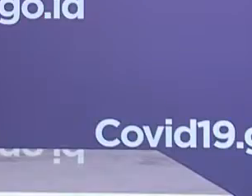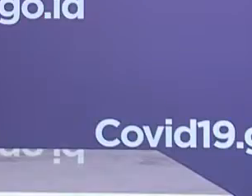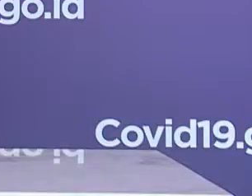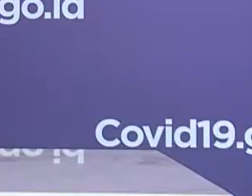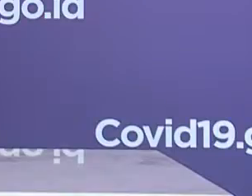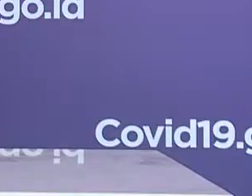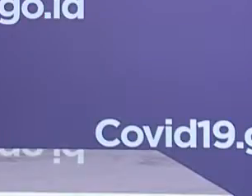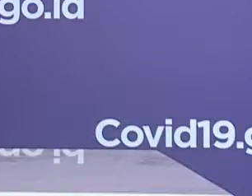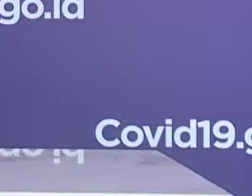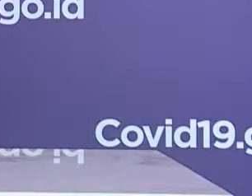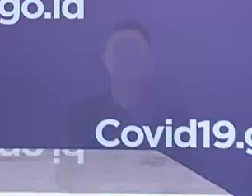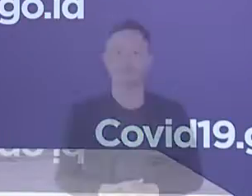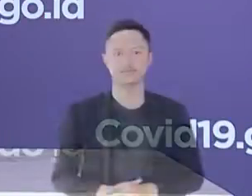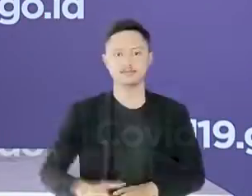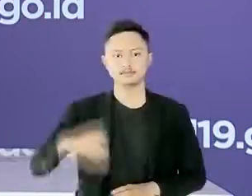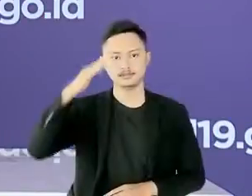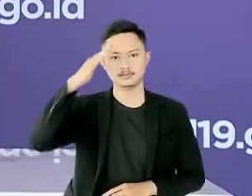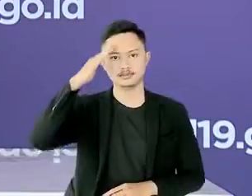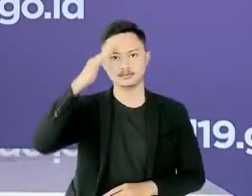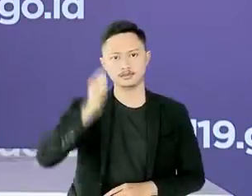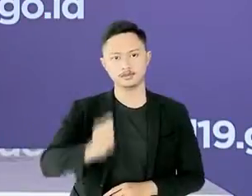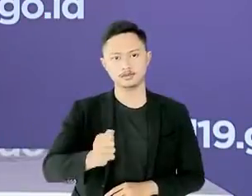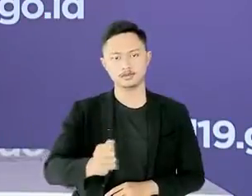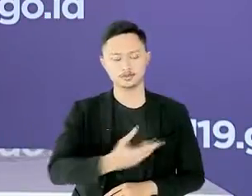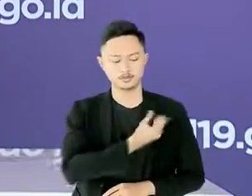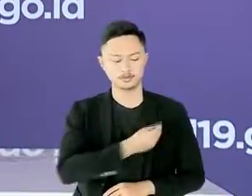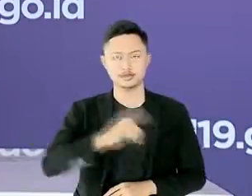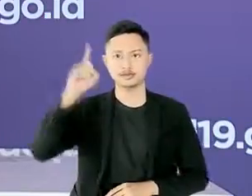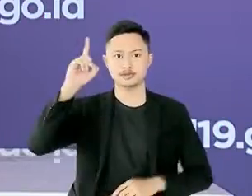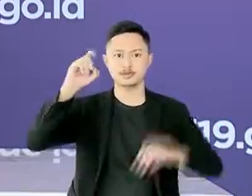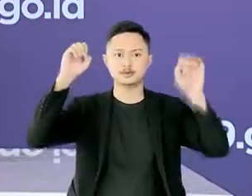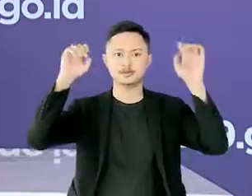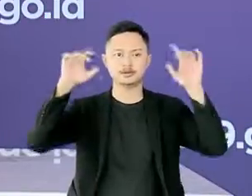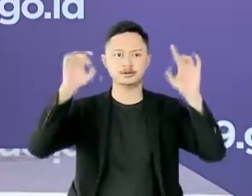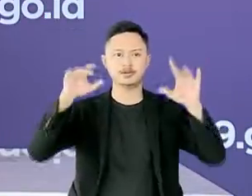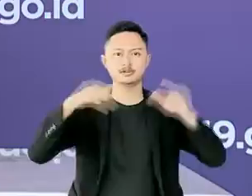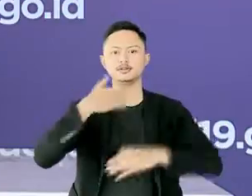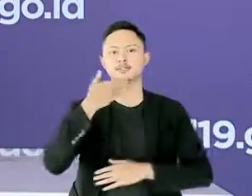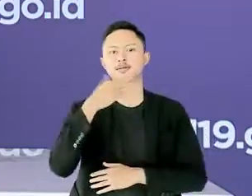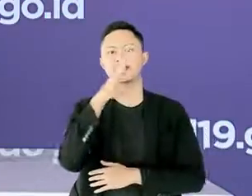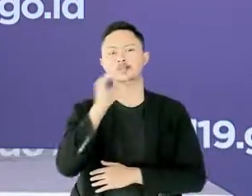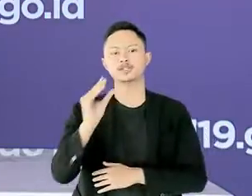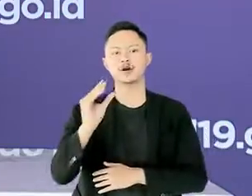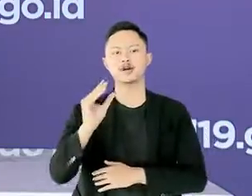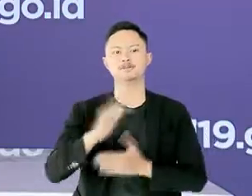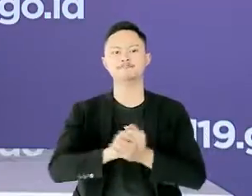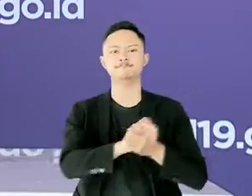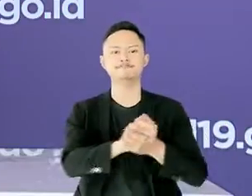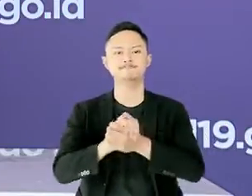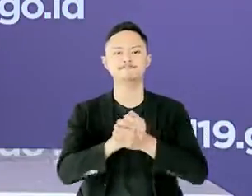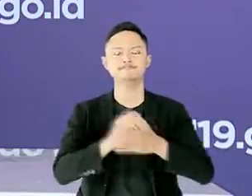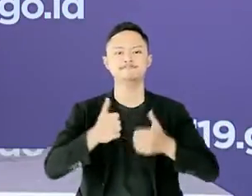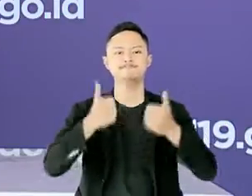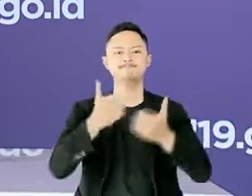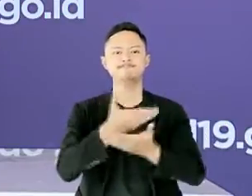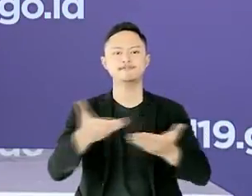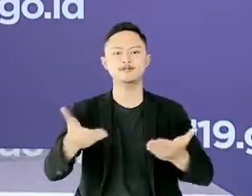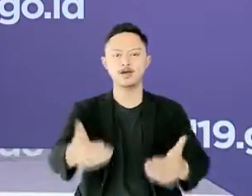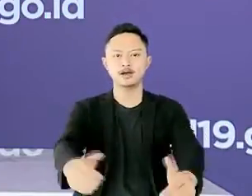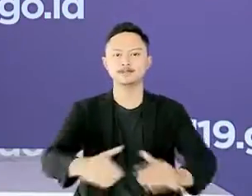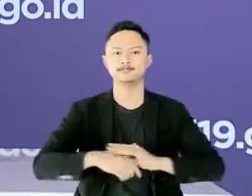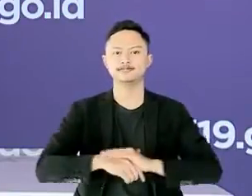Hai assalamualaikum warahmatullahi wabarakatuh selamat sore salam sejahtera untuk kita